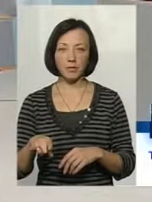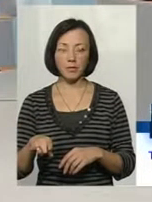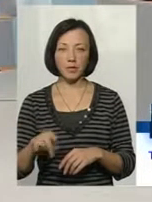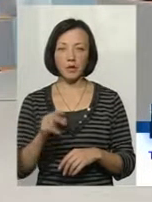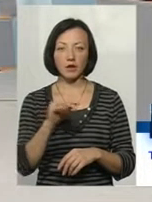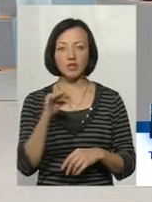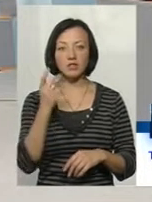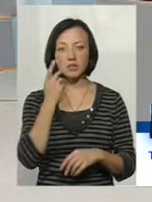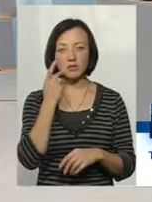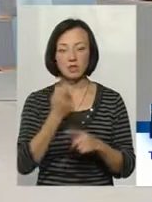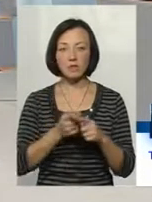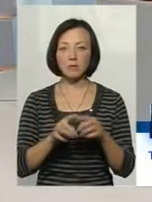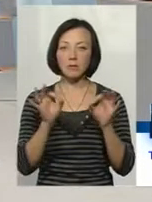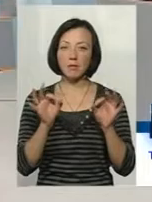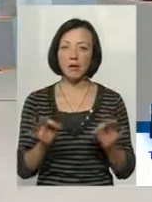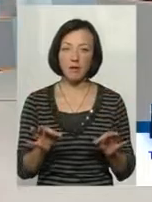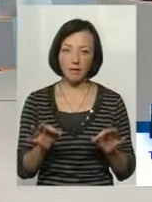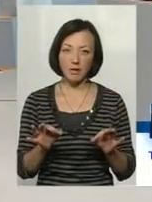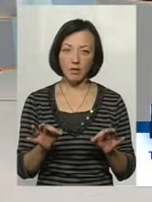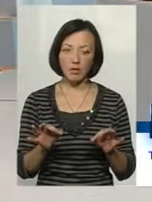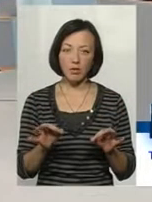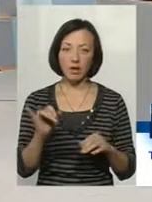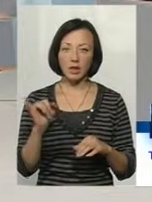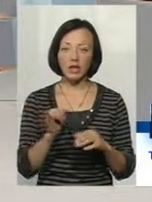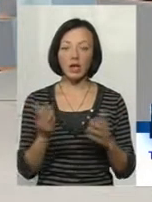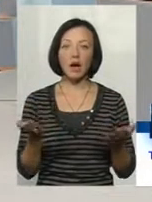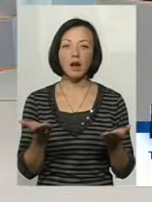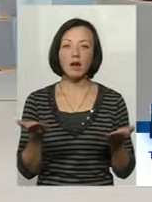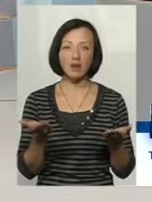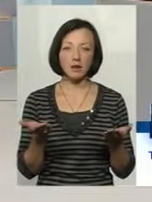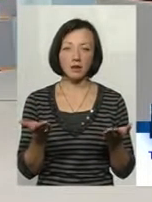Чи завжди це правильно? І